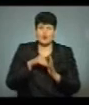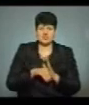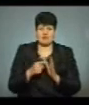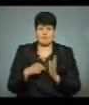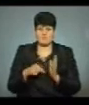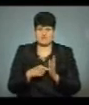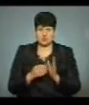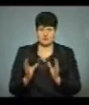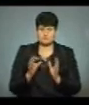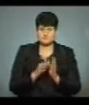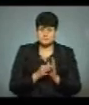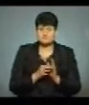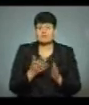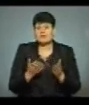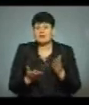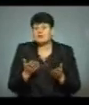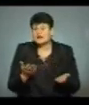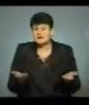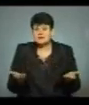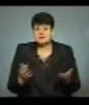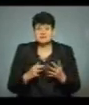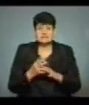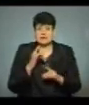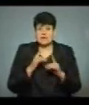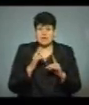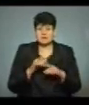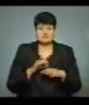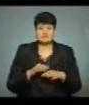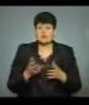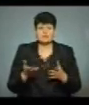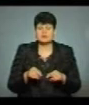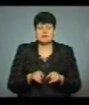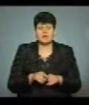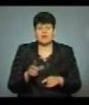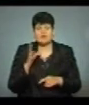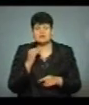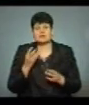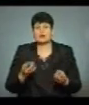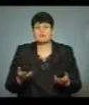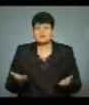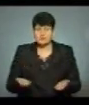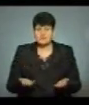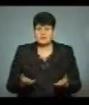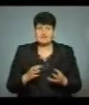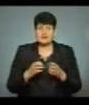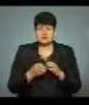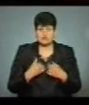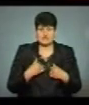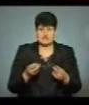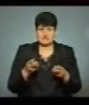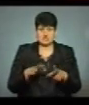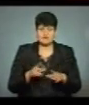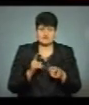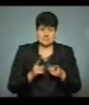міста. Але ну, сільські ради повелися так, як вони вважали за необхідне. В результаті в нас залишився